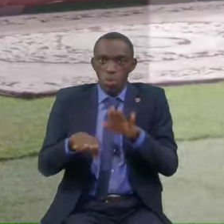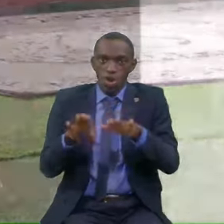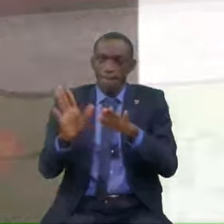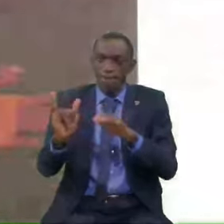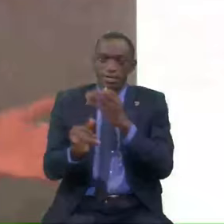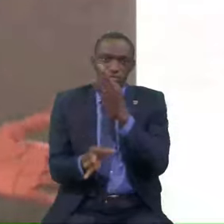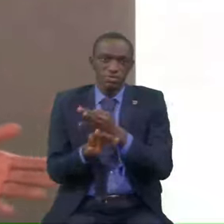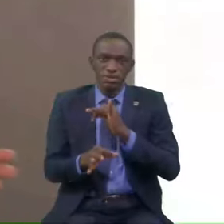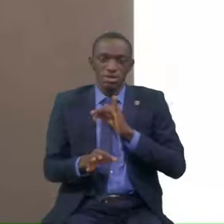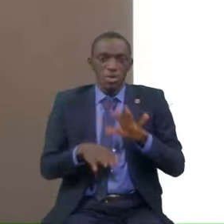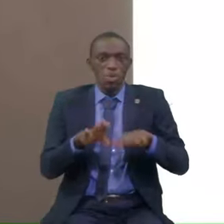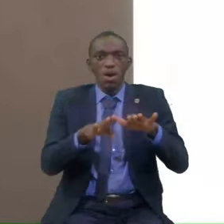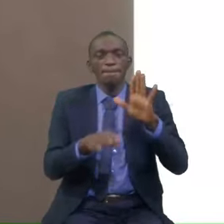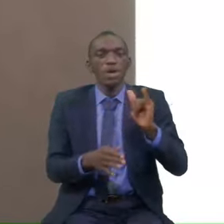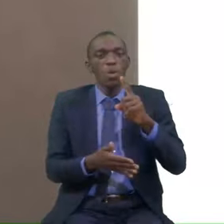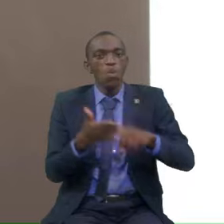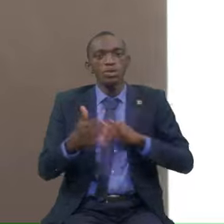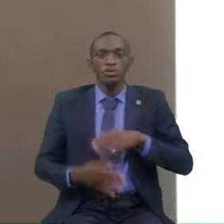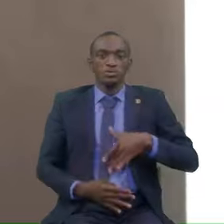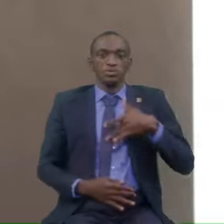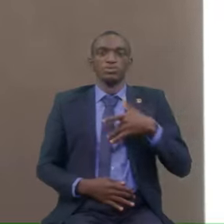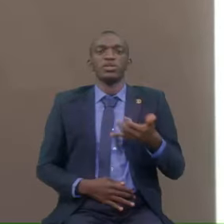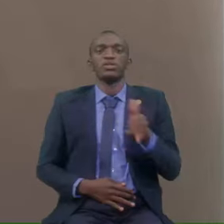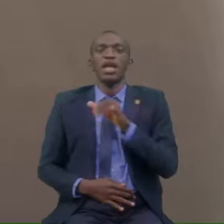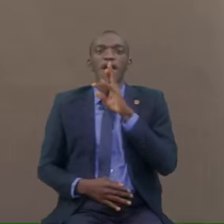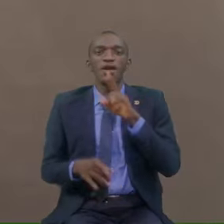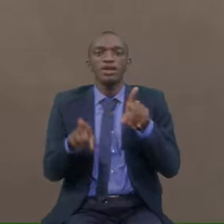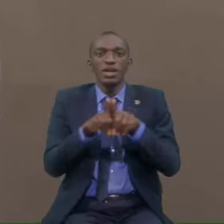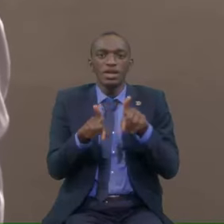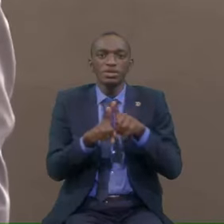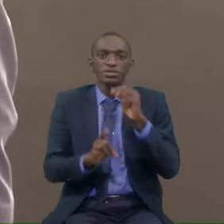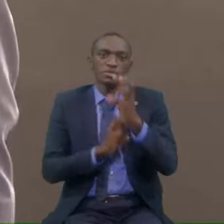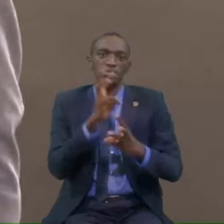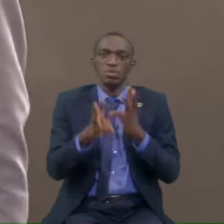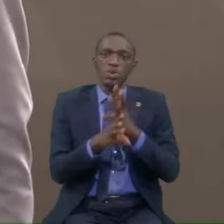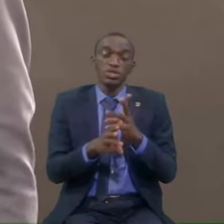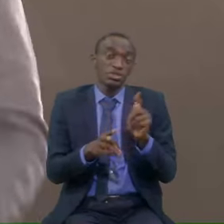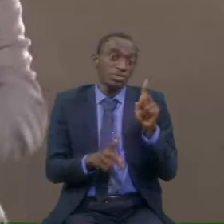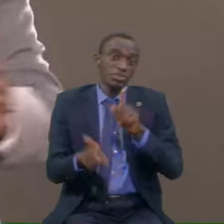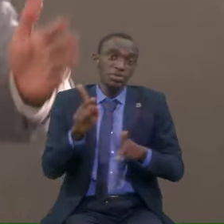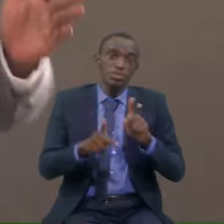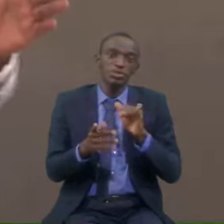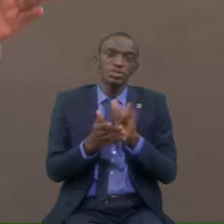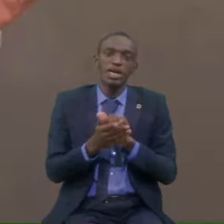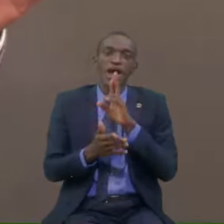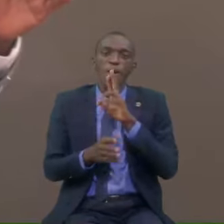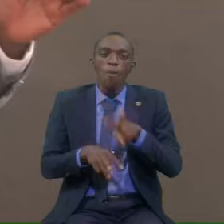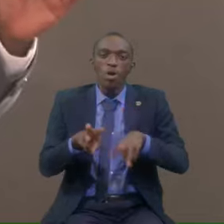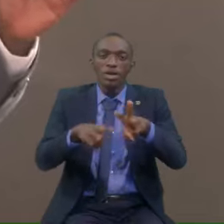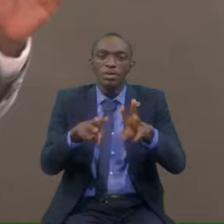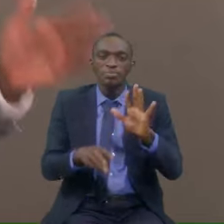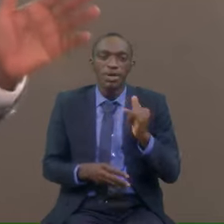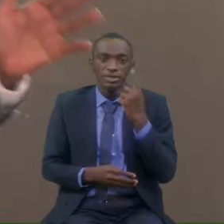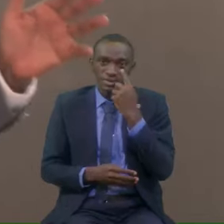Je marche pas parce que je sens ou parce que je vois. Ils sont comme le monde. Ceux qui marchent par la